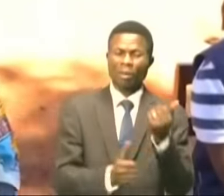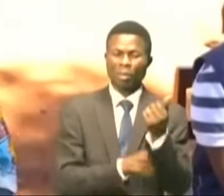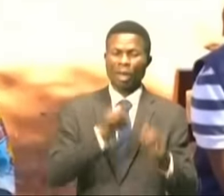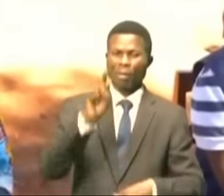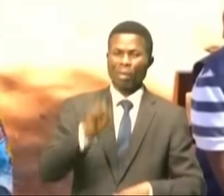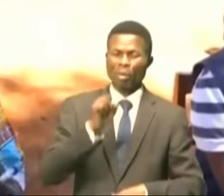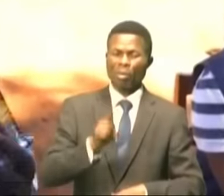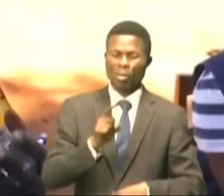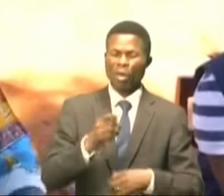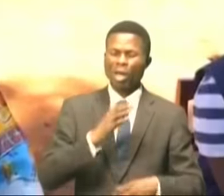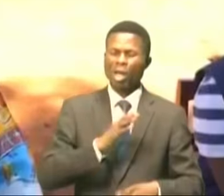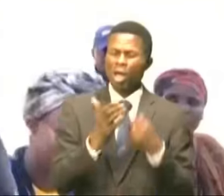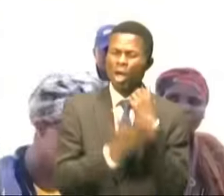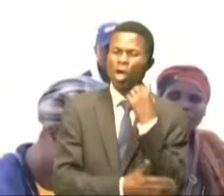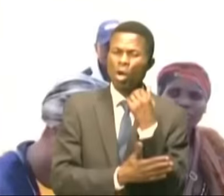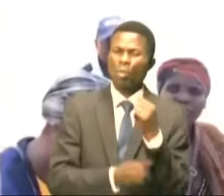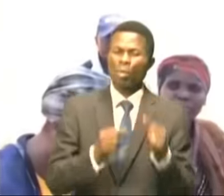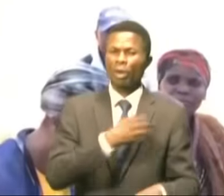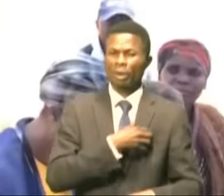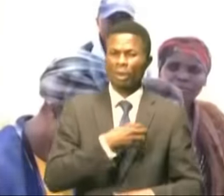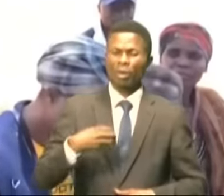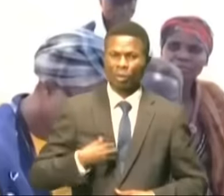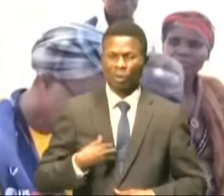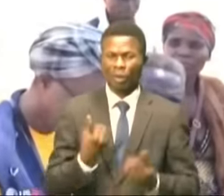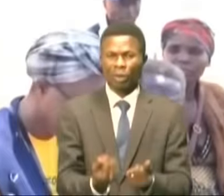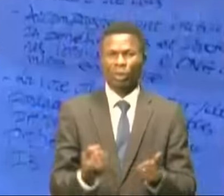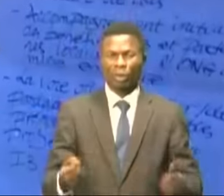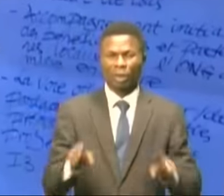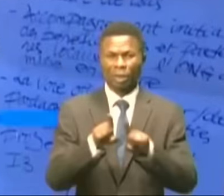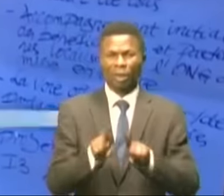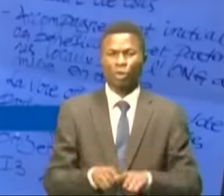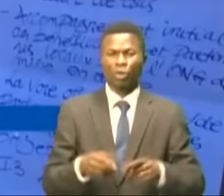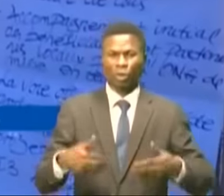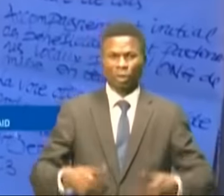le plus vulnérable, comme les femmes, les enfants et les jeunes.